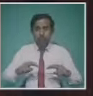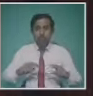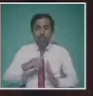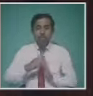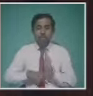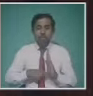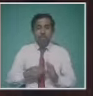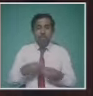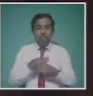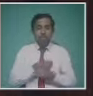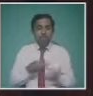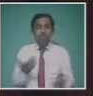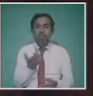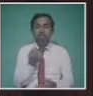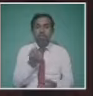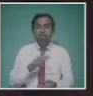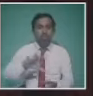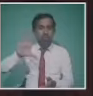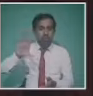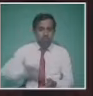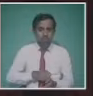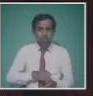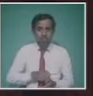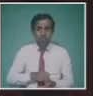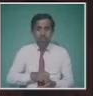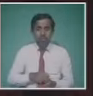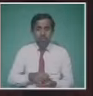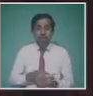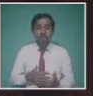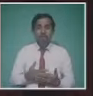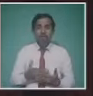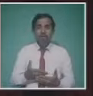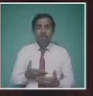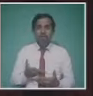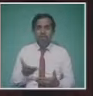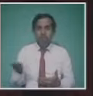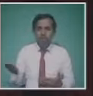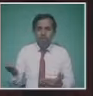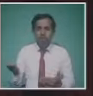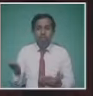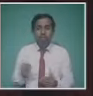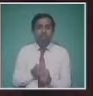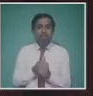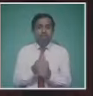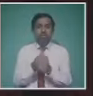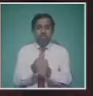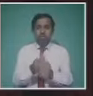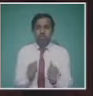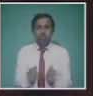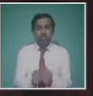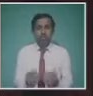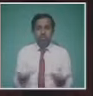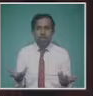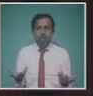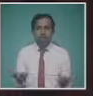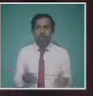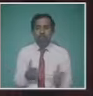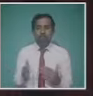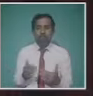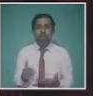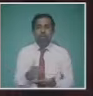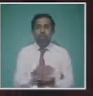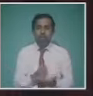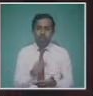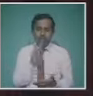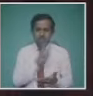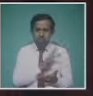රටට අහිමි වෙච්ච මුදල් අත්පත් කර ගැනීම හැරෙන්න කොහෙවත් අය ප්‍රතිපස්සේ මේ ගමන් කිරීම නෙවෙයි අනිත් පැත්තේ මේ හැම දෙයක්ම